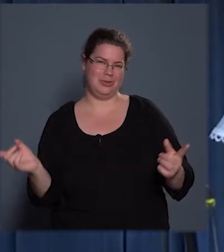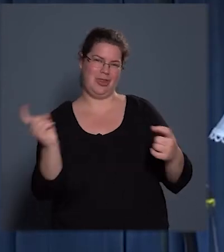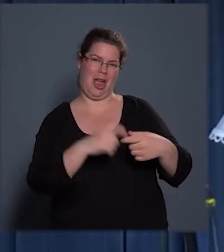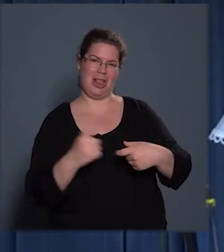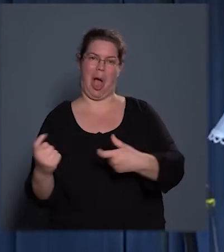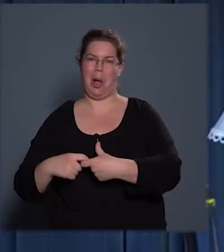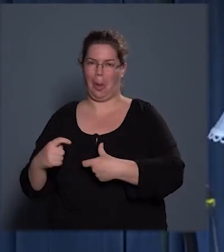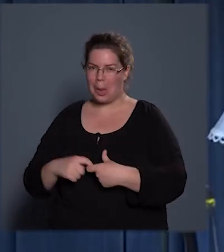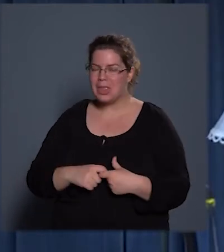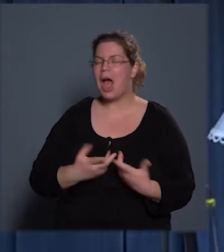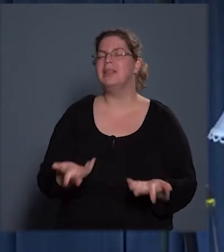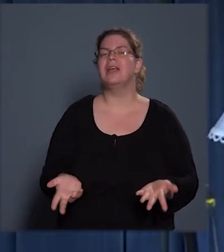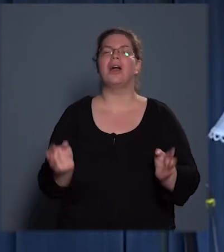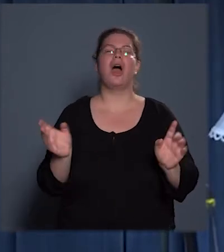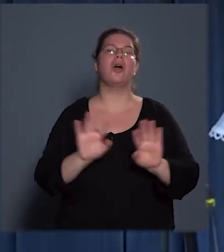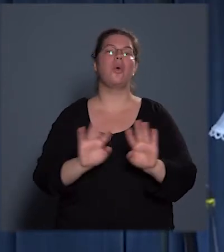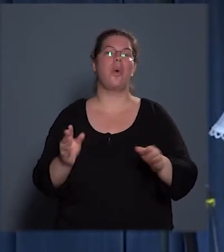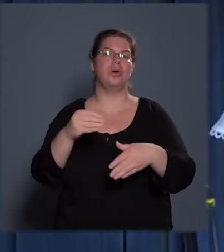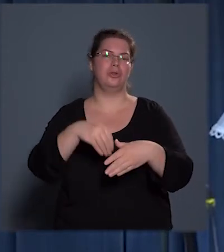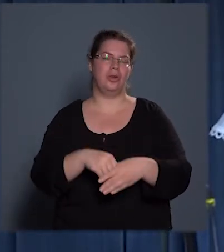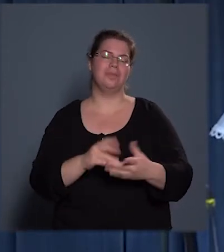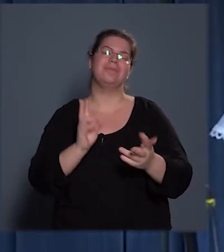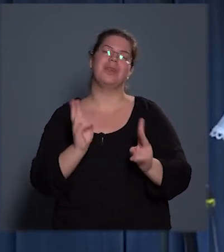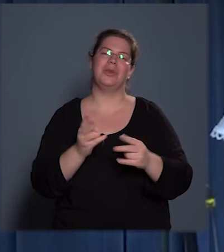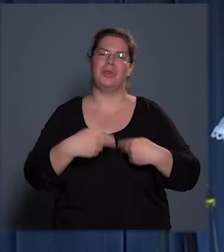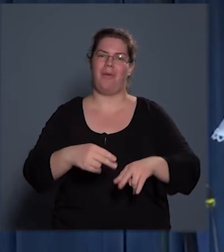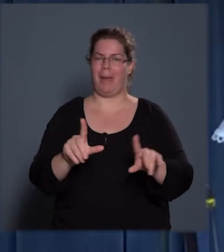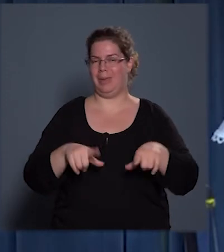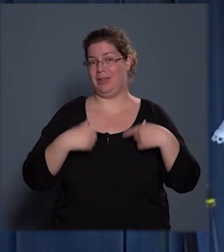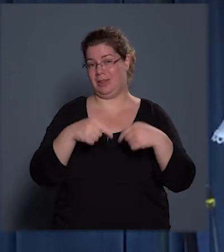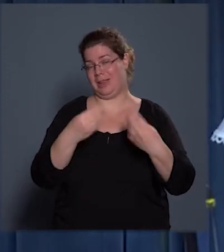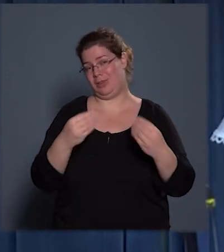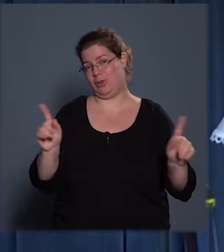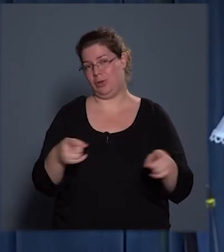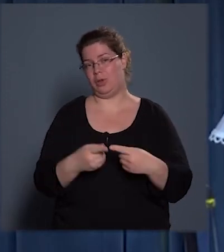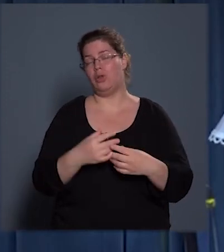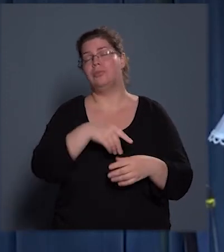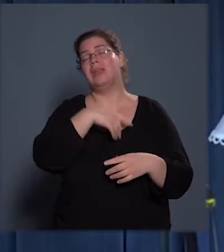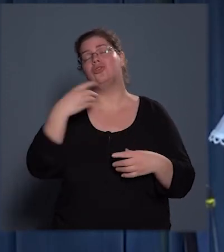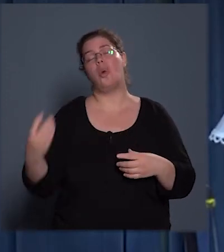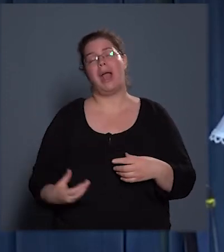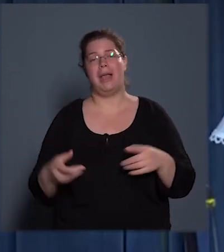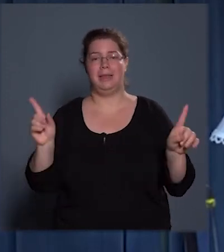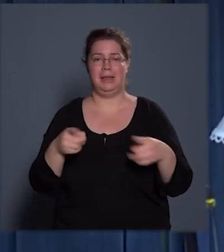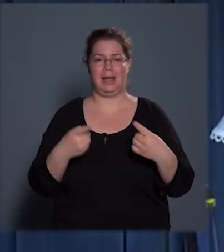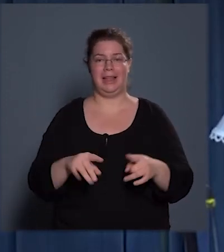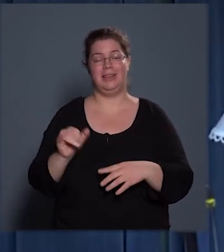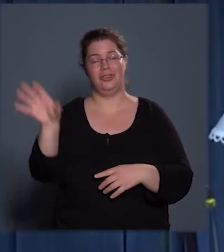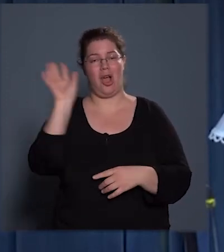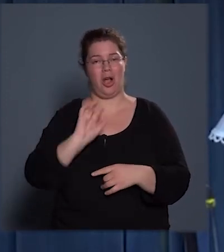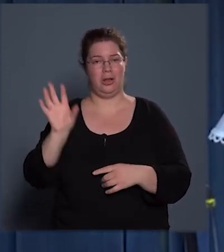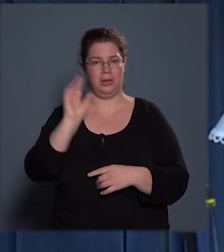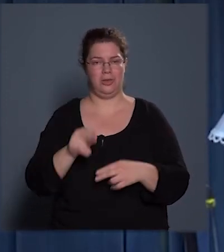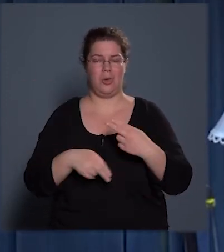csatlakozzanak a kórushoz, hogy tovább élhessenek ezek a gyönyörű dalok, hogy még sokáig énekelhessék és